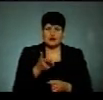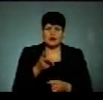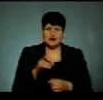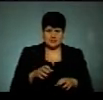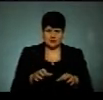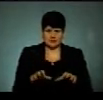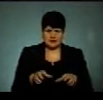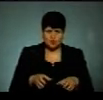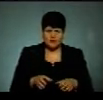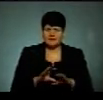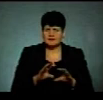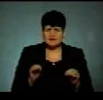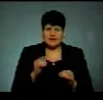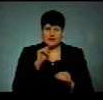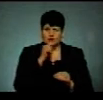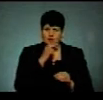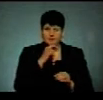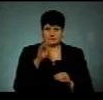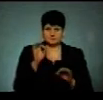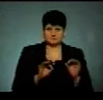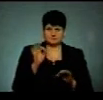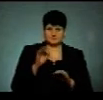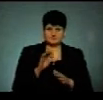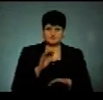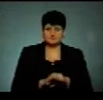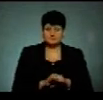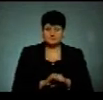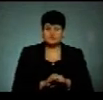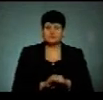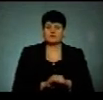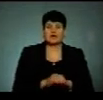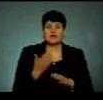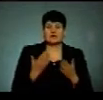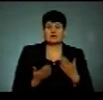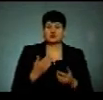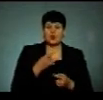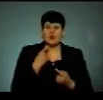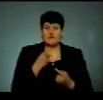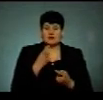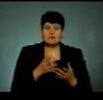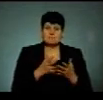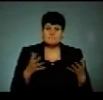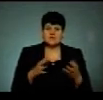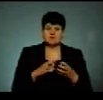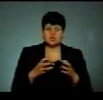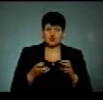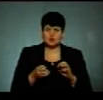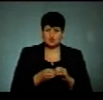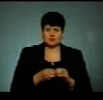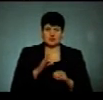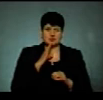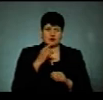і таким чином економити на комісії. Якщо говорити про більші суми, додзвонювачка говорила